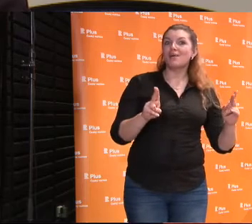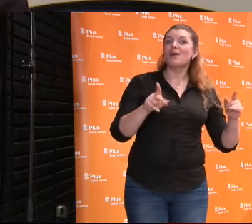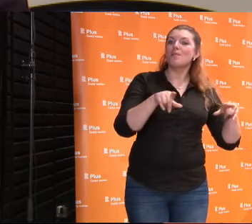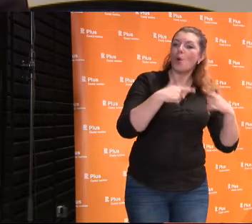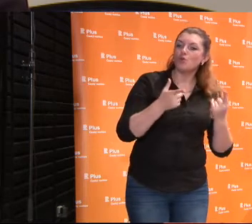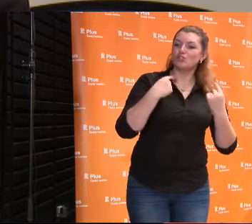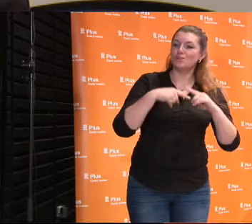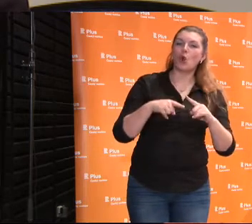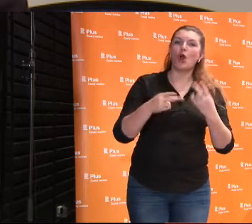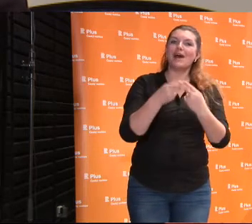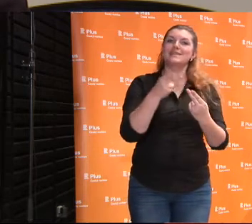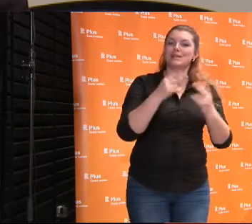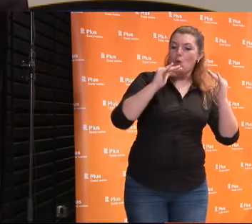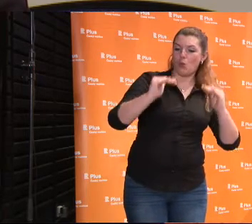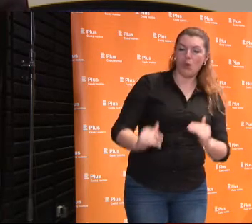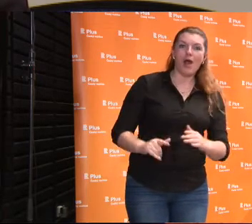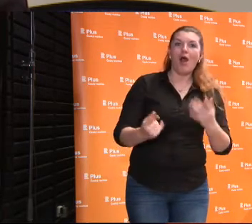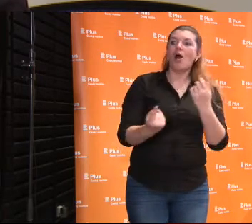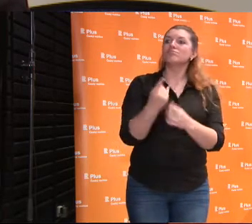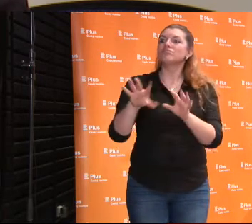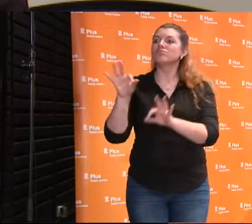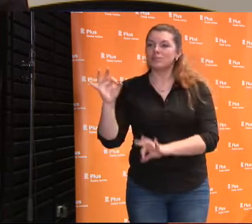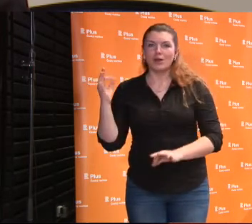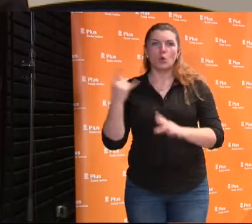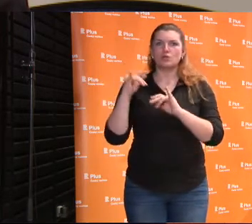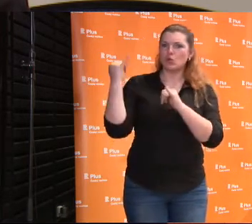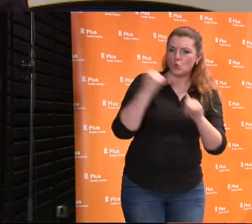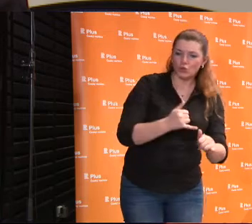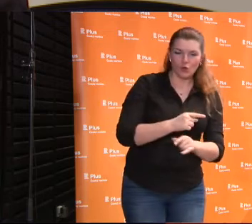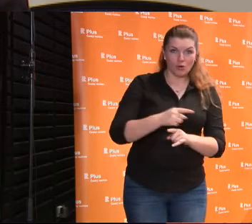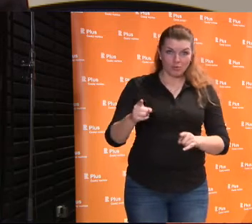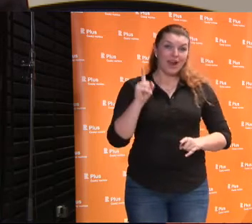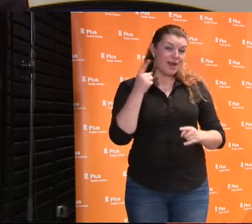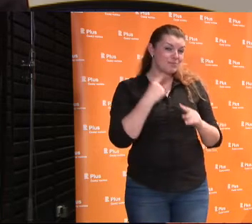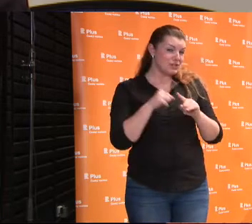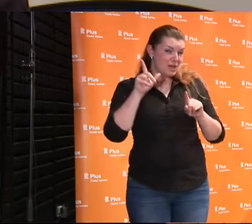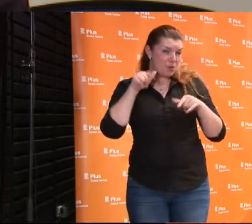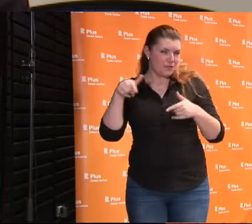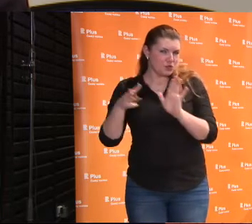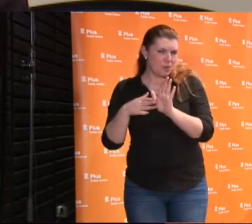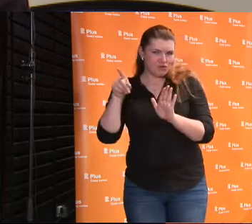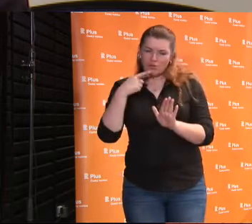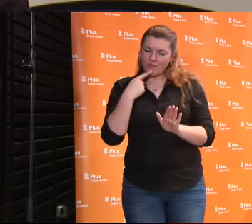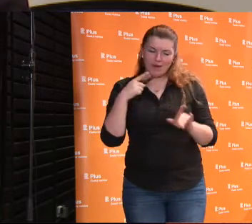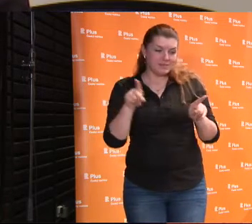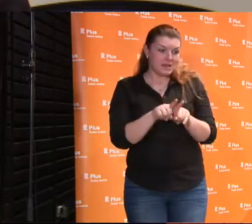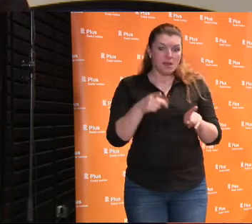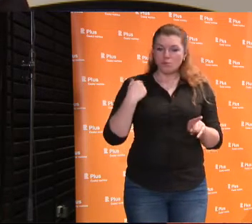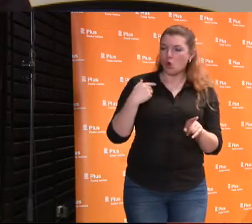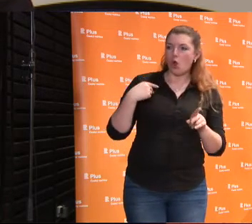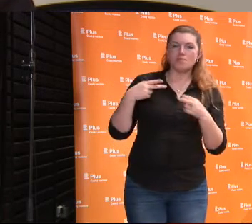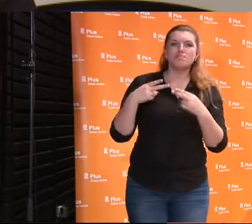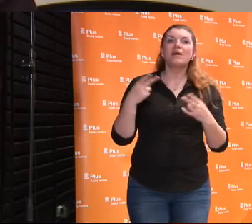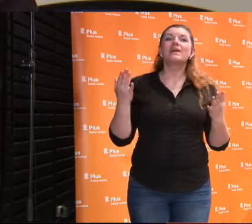rizika, odhalování různých útoků a podobně. Ale přesně to, co říkal profesor Mařík, tady se, když jsme se bavili, kde vzniknou ta